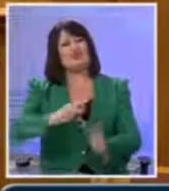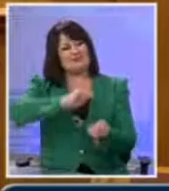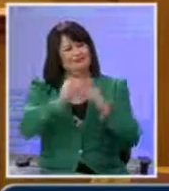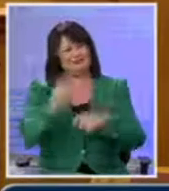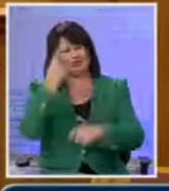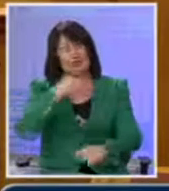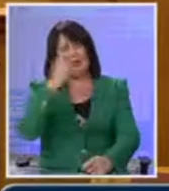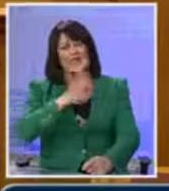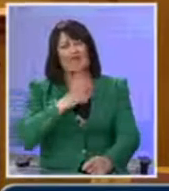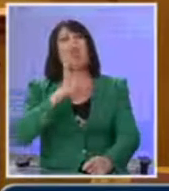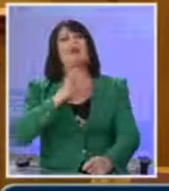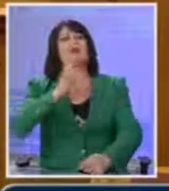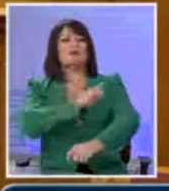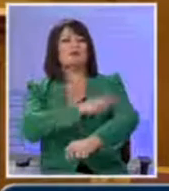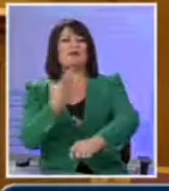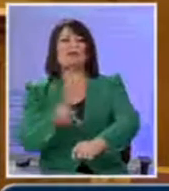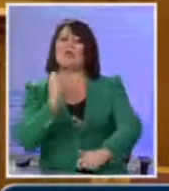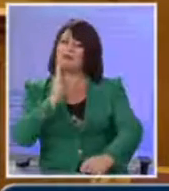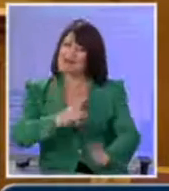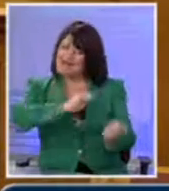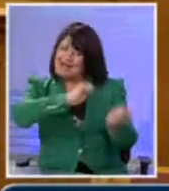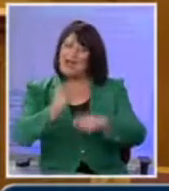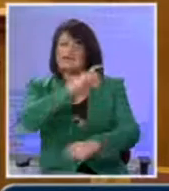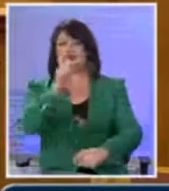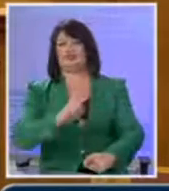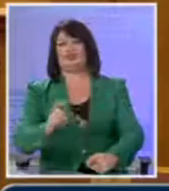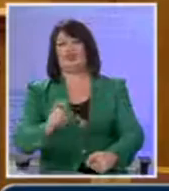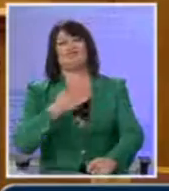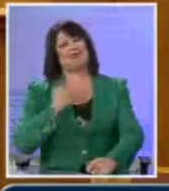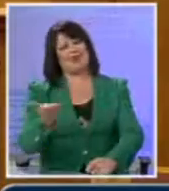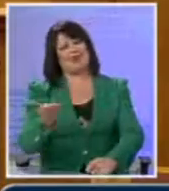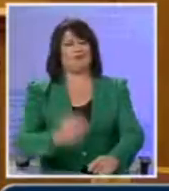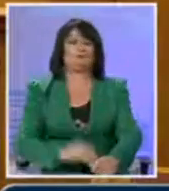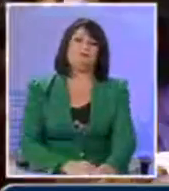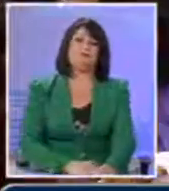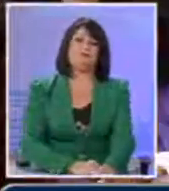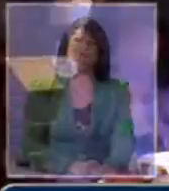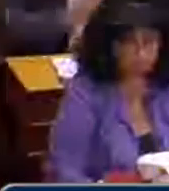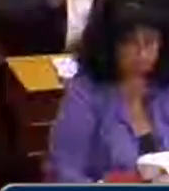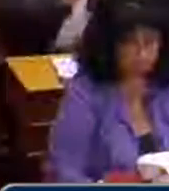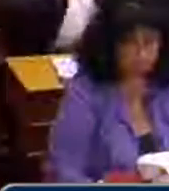Ο άνθρωπος με τις δυνάμεις που διαθέτει μπορεί να αλλάξει τη ζωή. Σας ευχαριστώ.